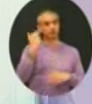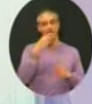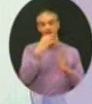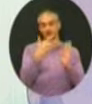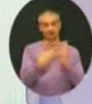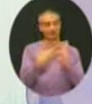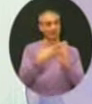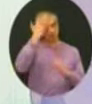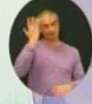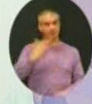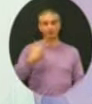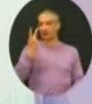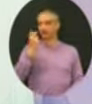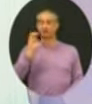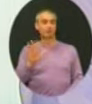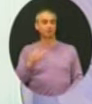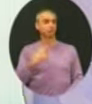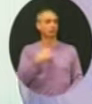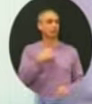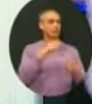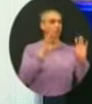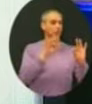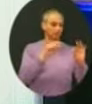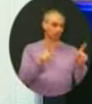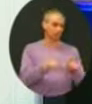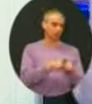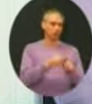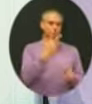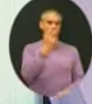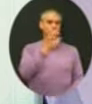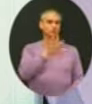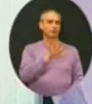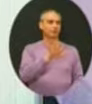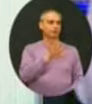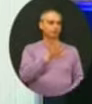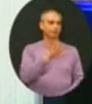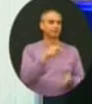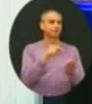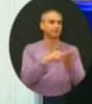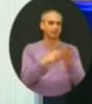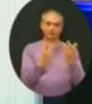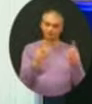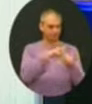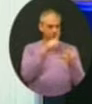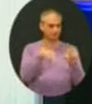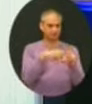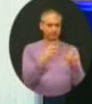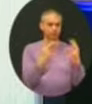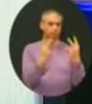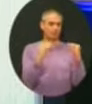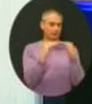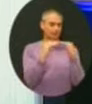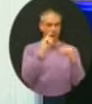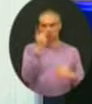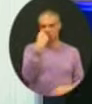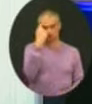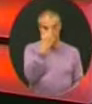סקר שלפיד קיבל 25 מנדטים, אנחנו עשרה, עוד פעם 35. כן. לכן זה משחק סכום אפס, וכולם